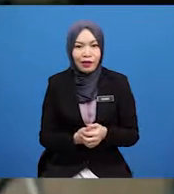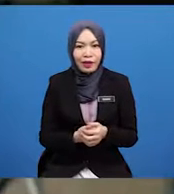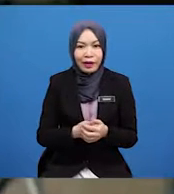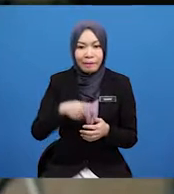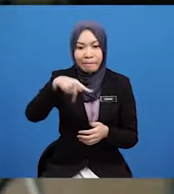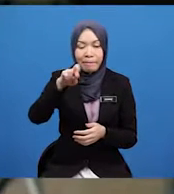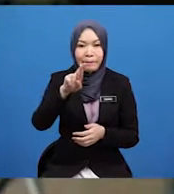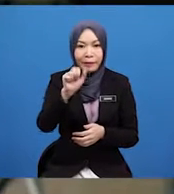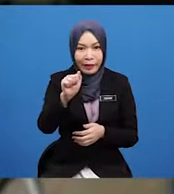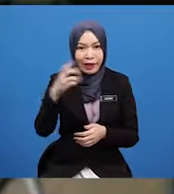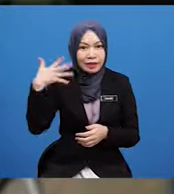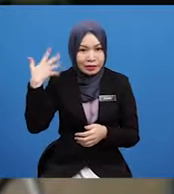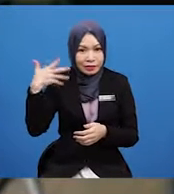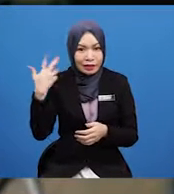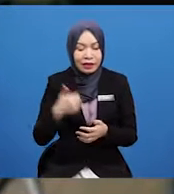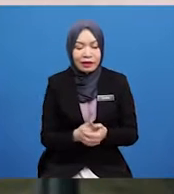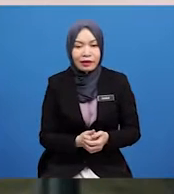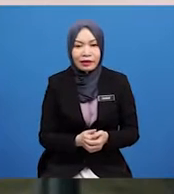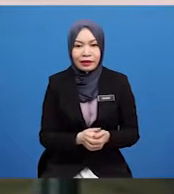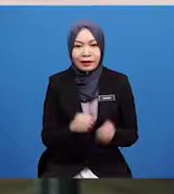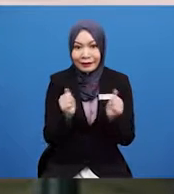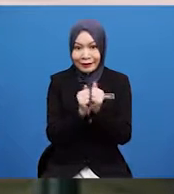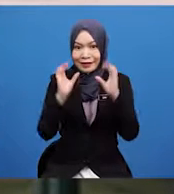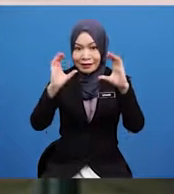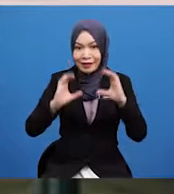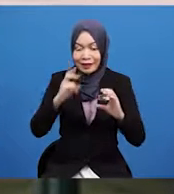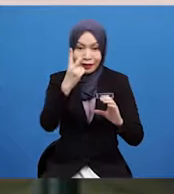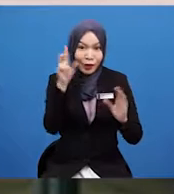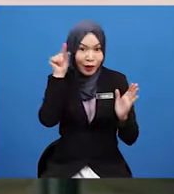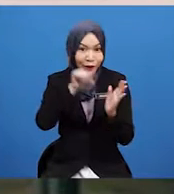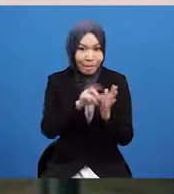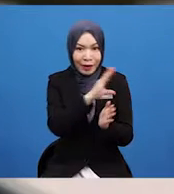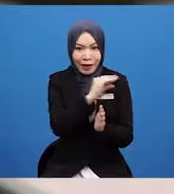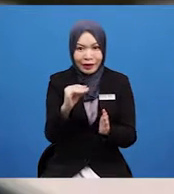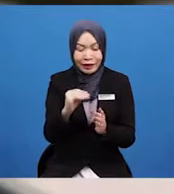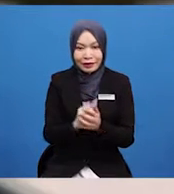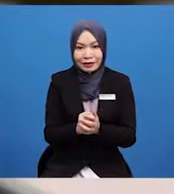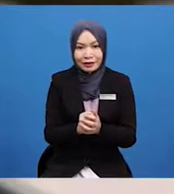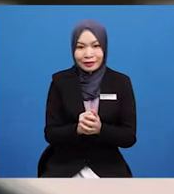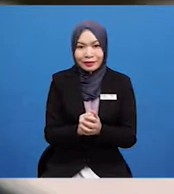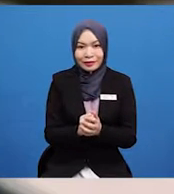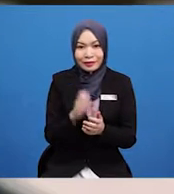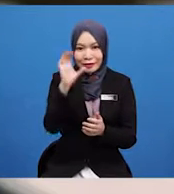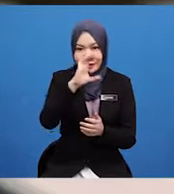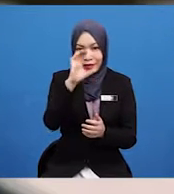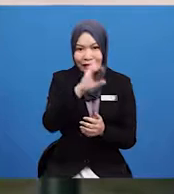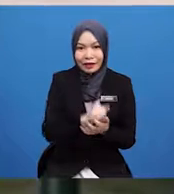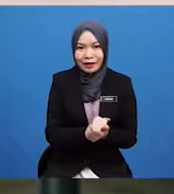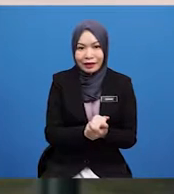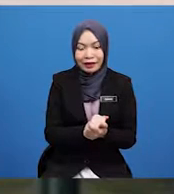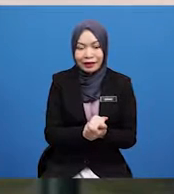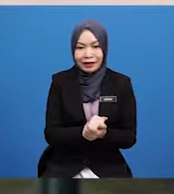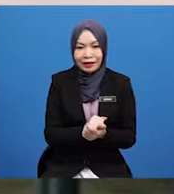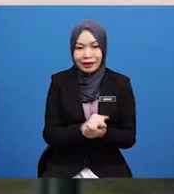dan Mengenali lokasi-lokasi peninggalan manusia prasejarah di atas peta dunia